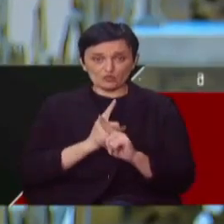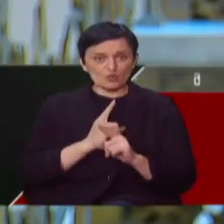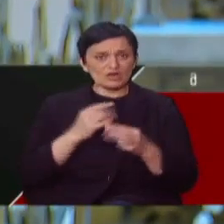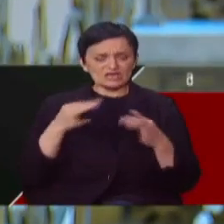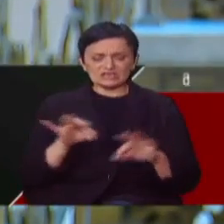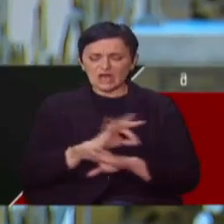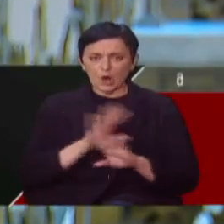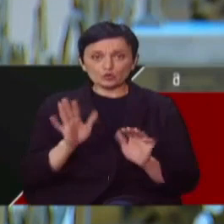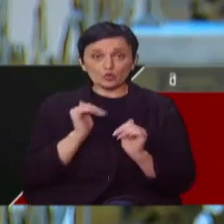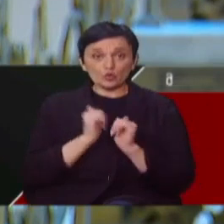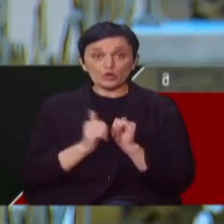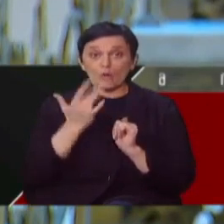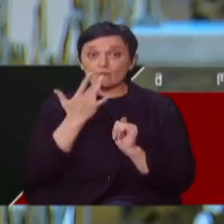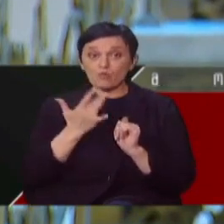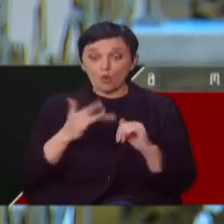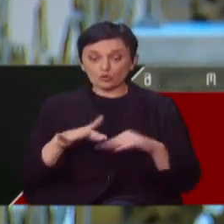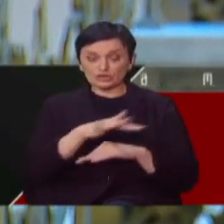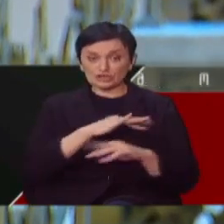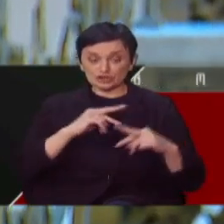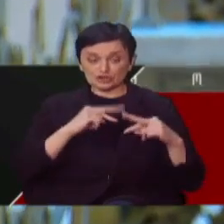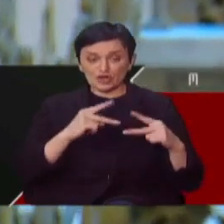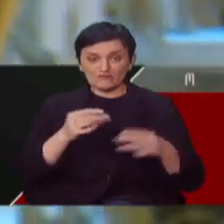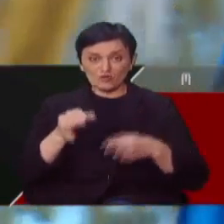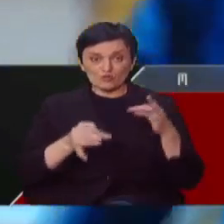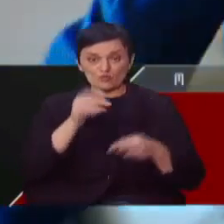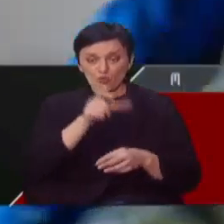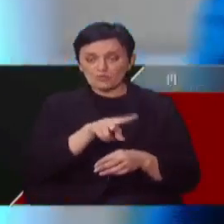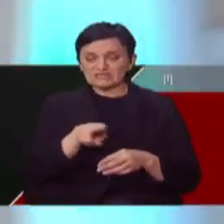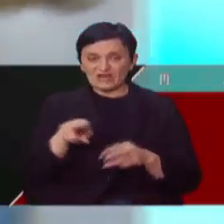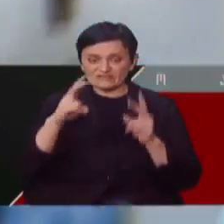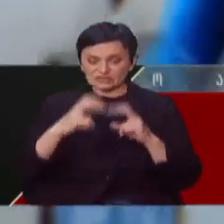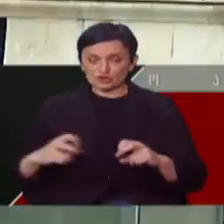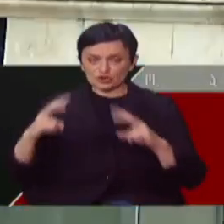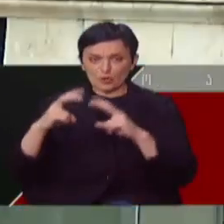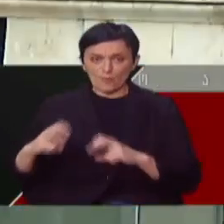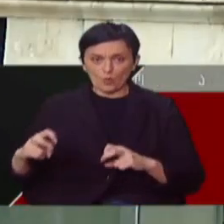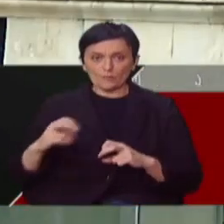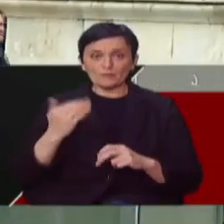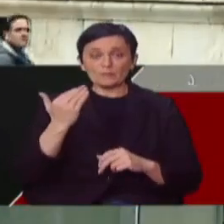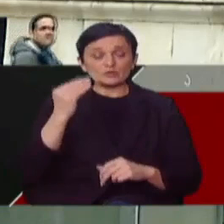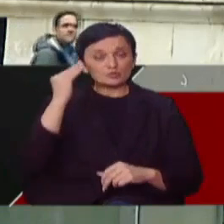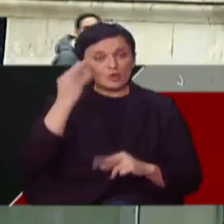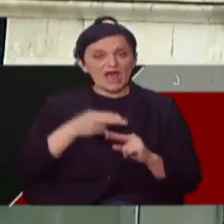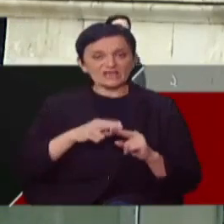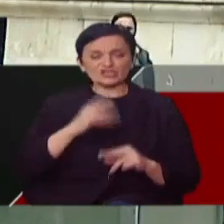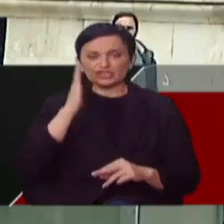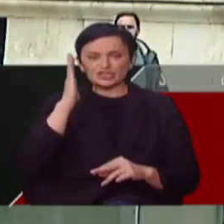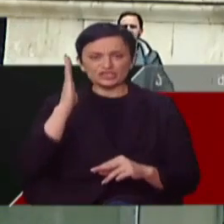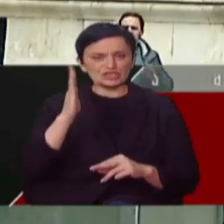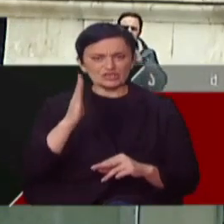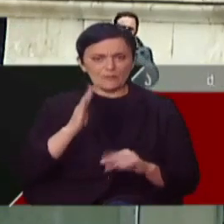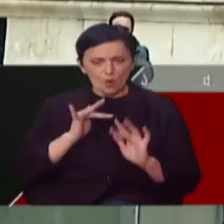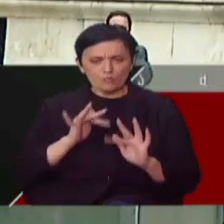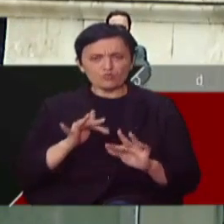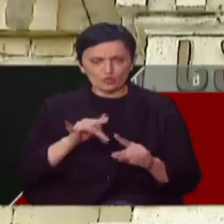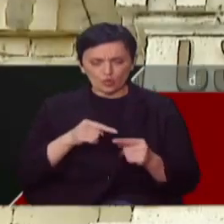დაუშვებელია ყოველჯერზე, როდესაც პოლიტიკური სპექტრი შეიცვლება, მოსამართლეთა მსგავსი ტიპის შემოწმება, რადგან მისი მოსაზრებით ეს იქნება შეუქცევადი